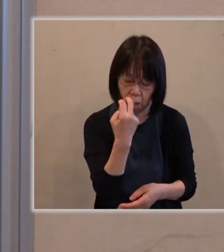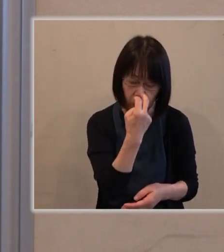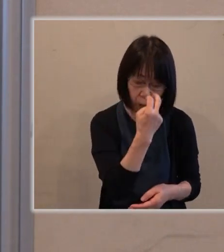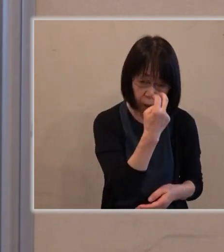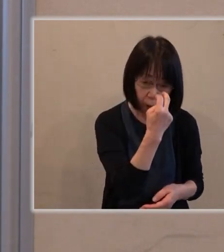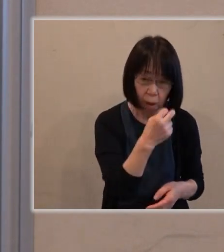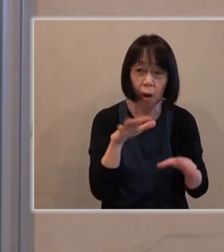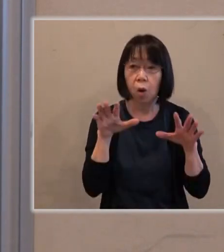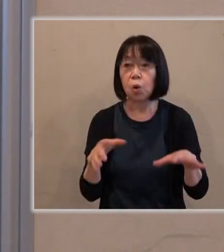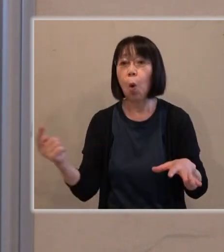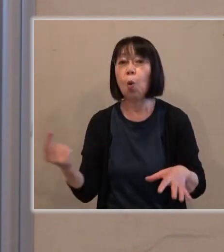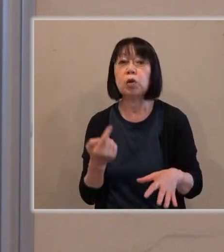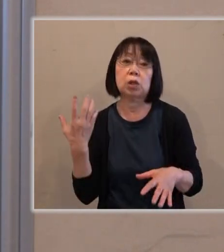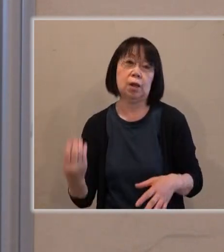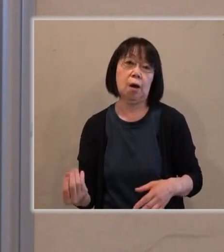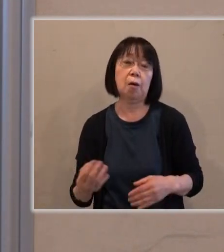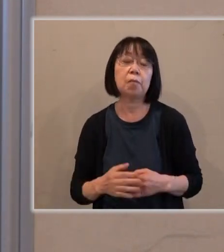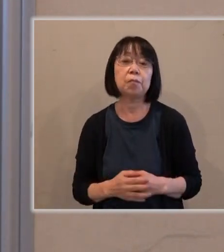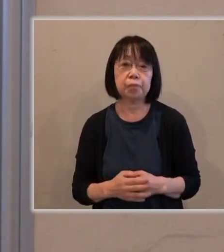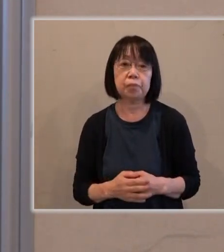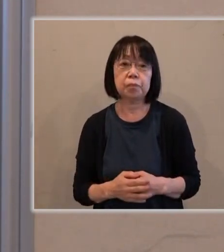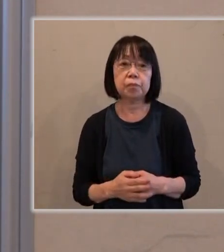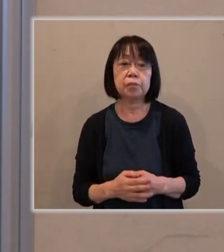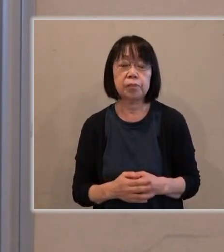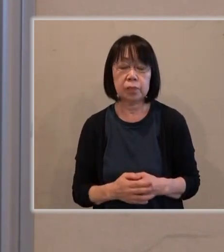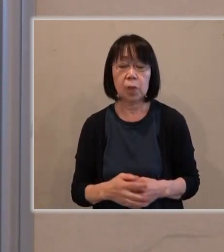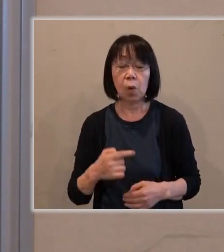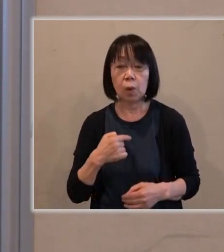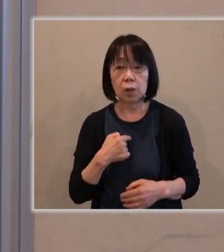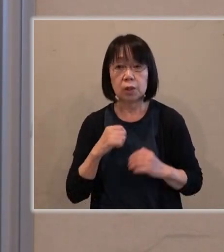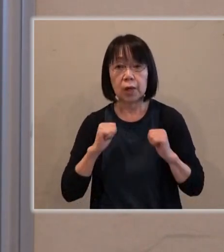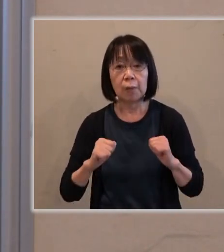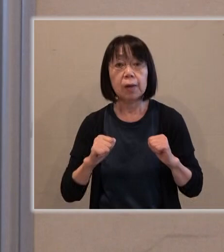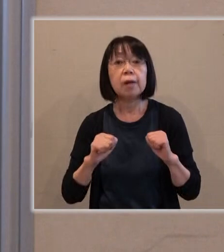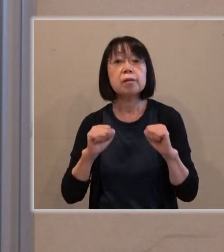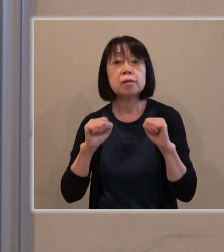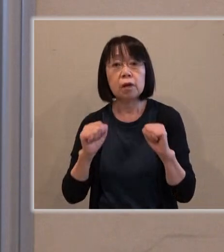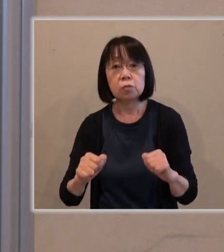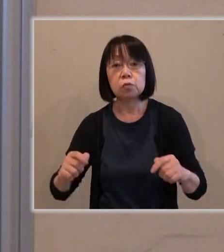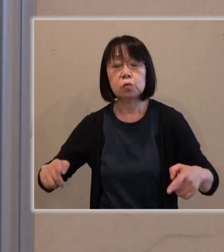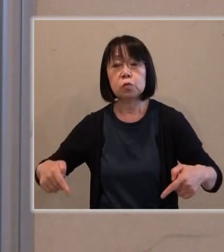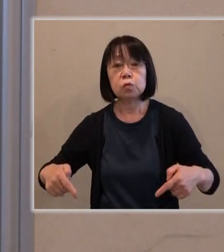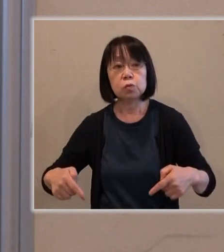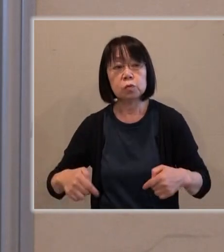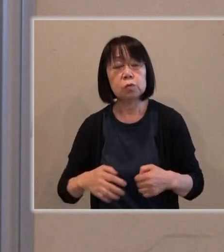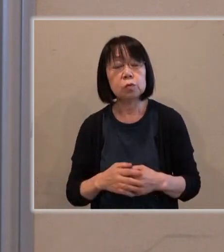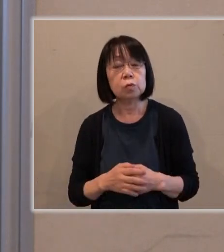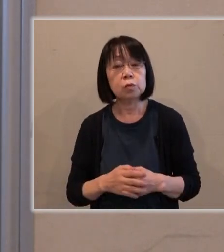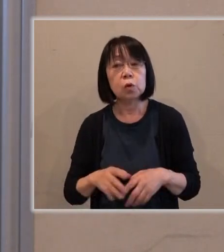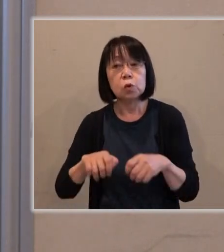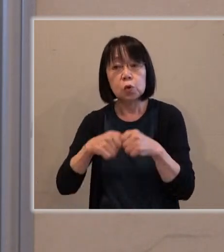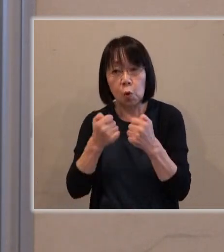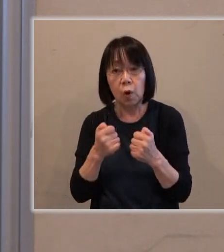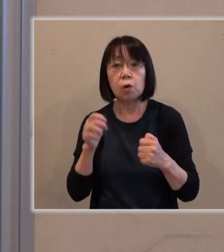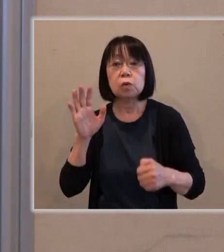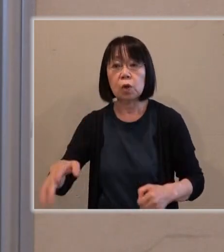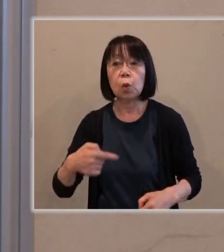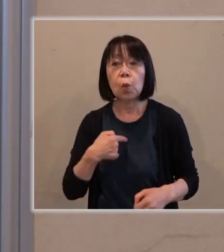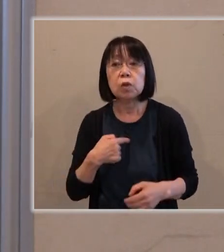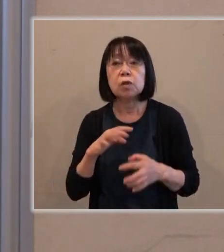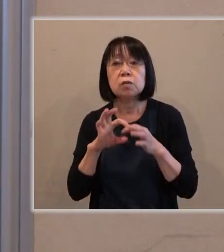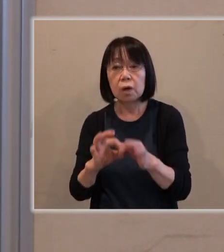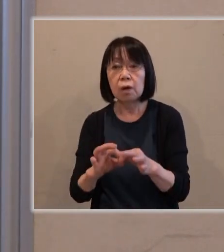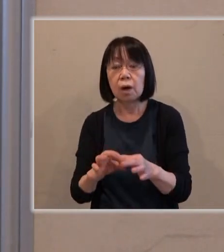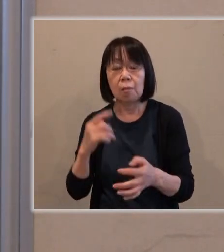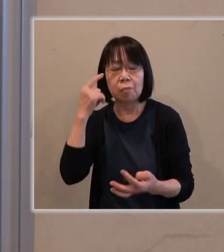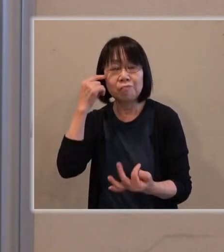、まあそんなことで、私が今やっていることは障害の私、障害のある私だから気がつい